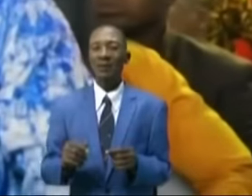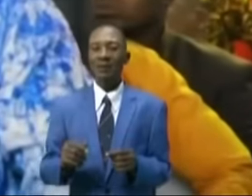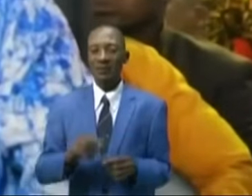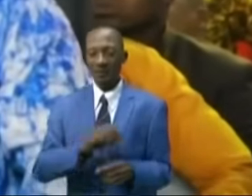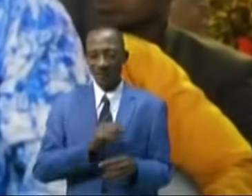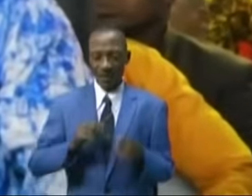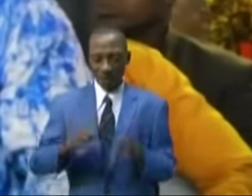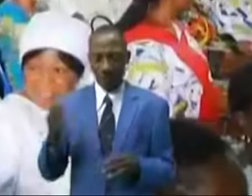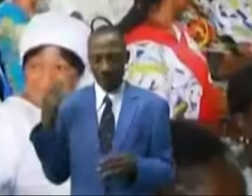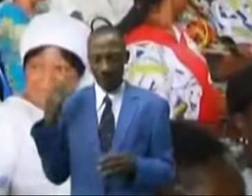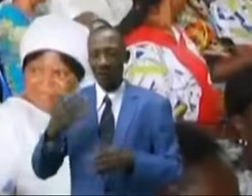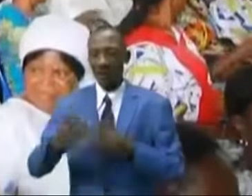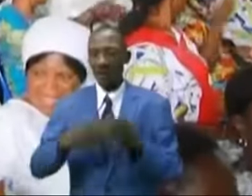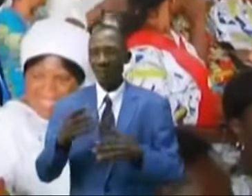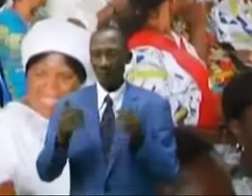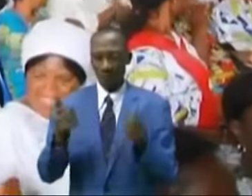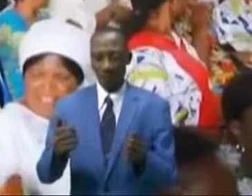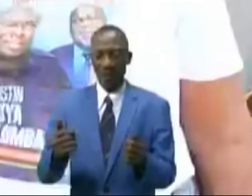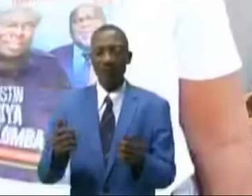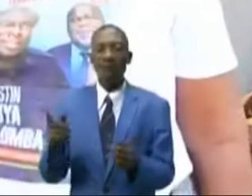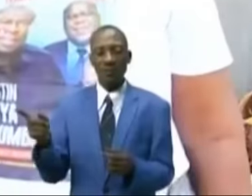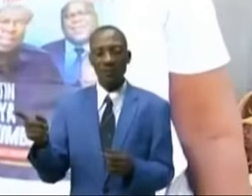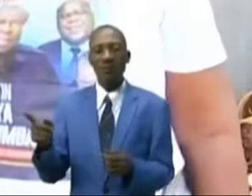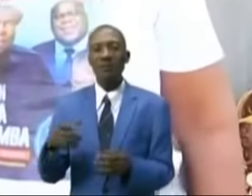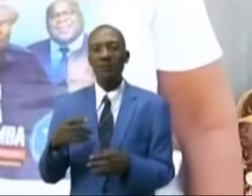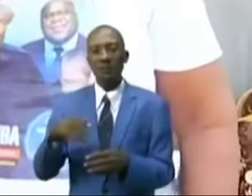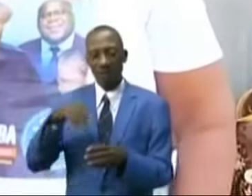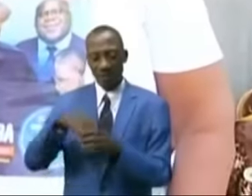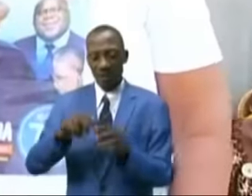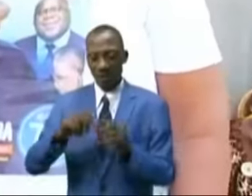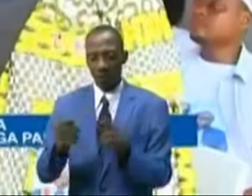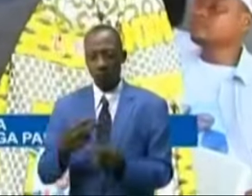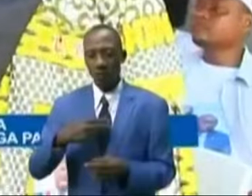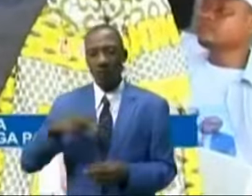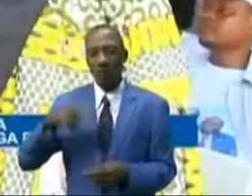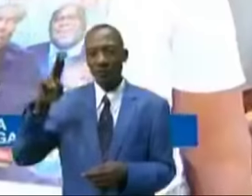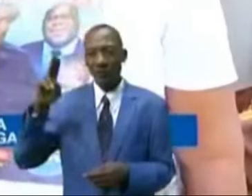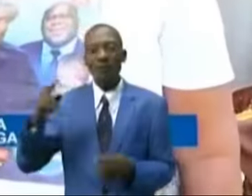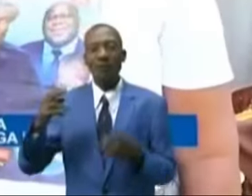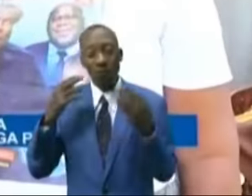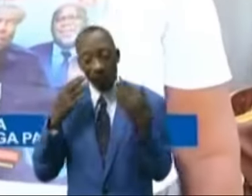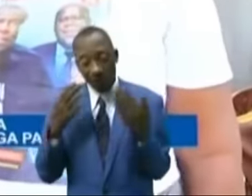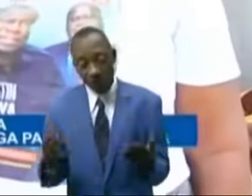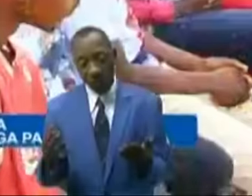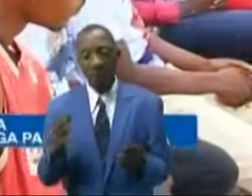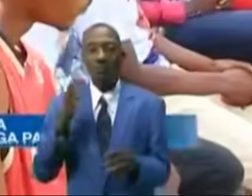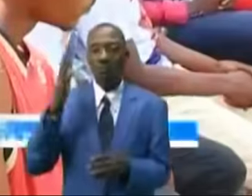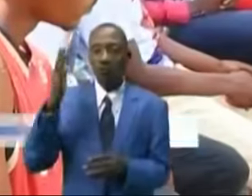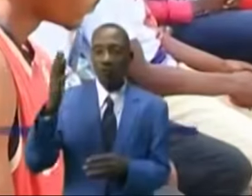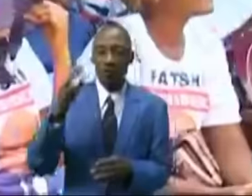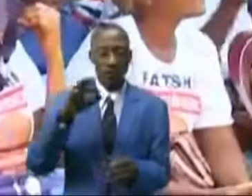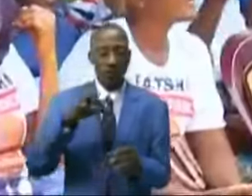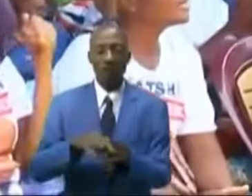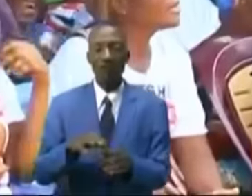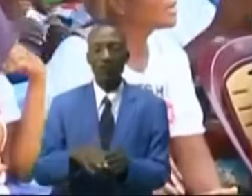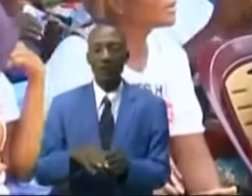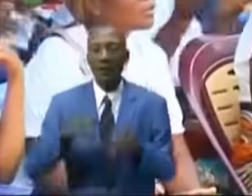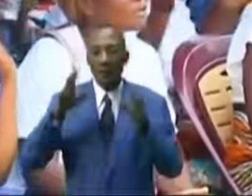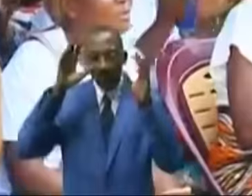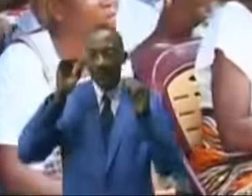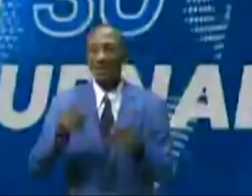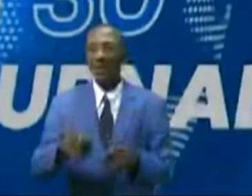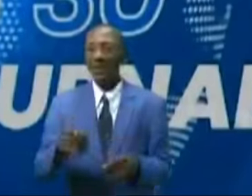temple de l'UDPS. Celui qui va s'ériger en obstacle, il trouvera le mouvement citoyen qui est plus blanc sur son chemin.